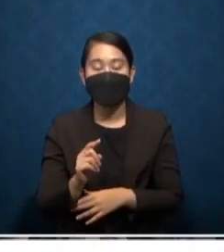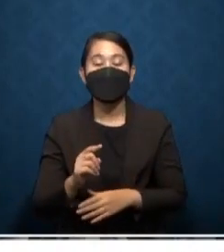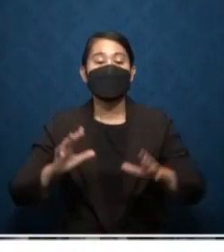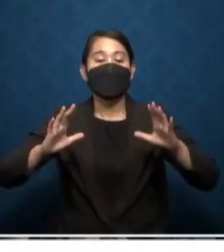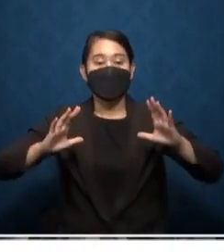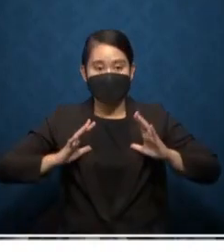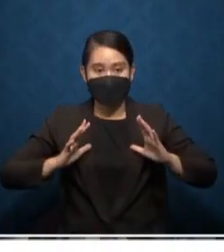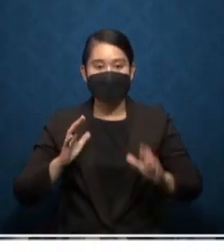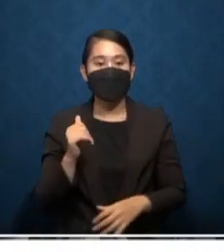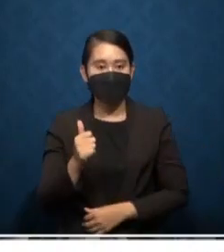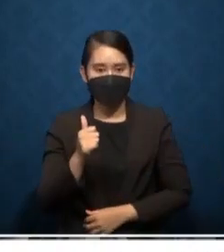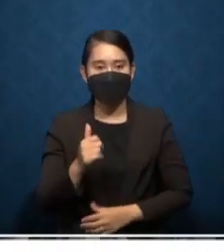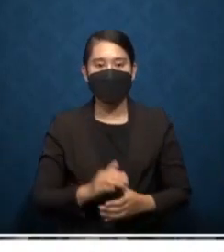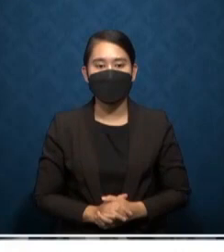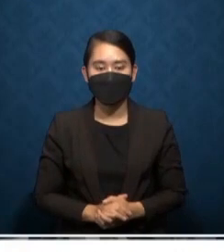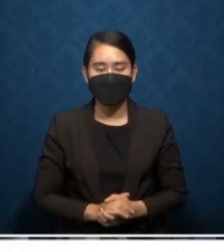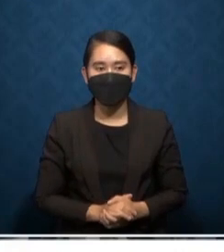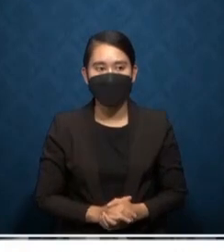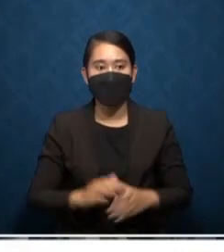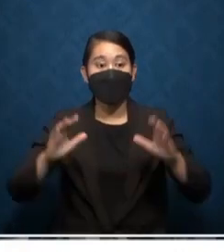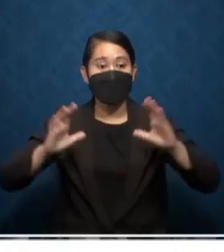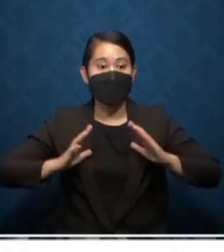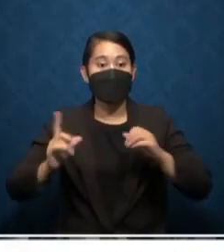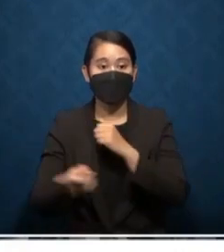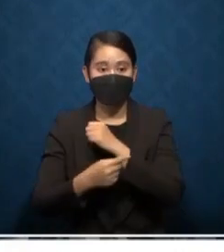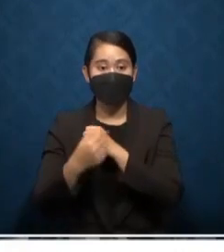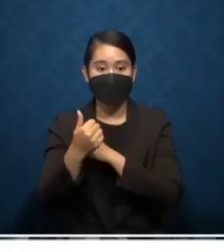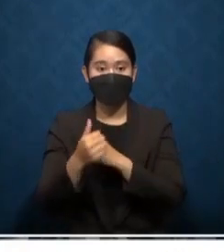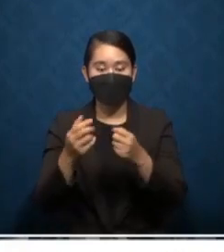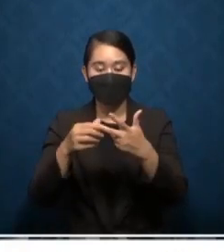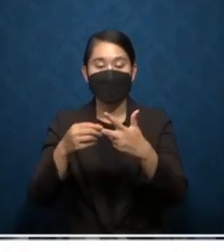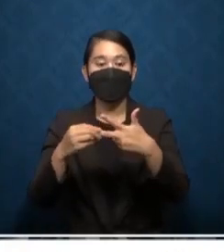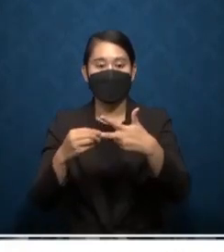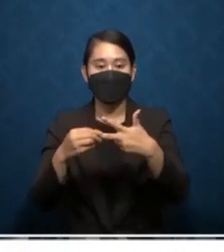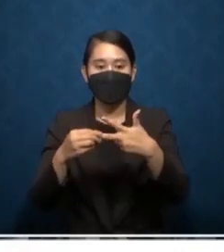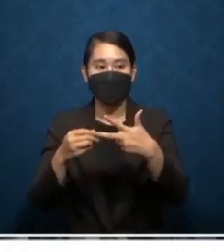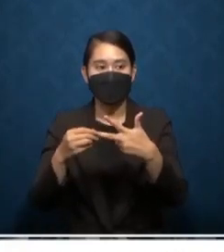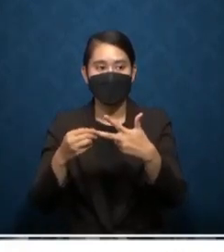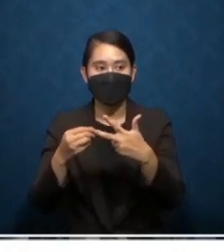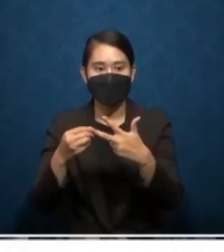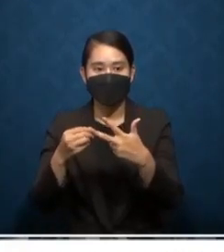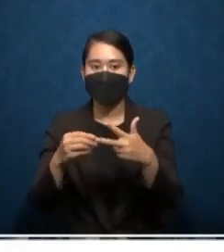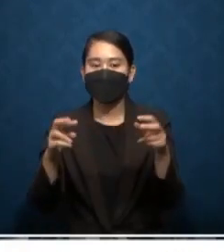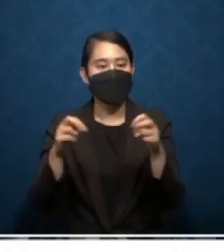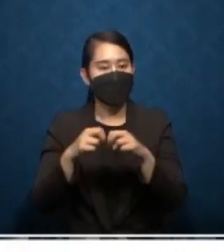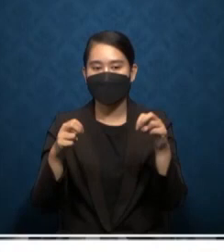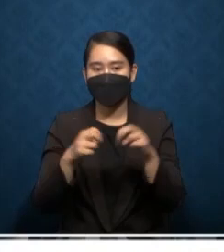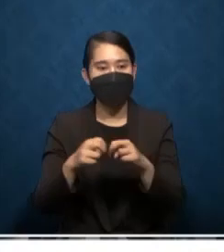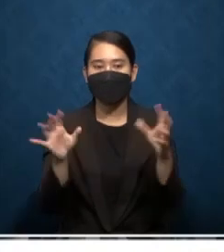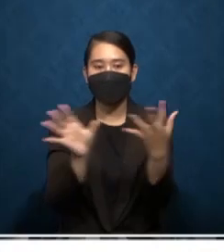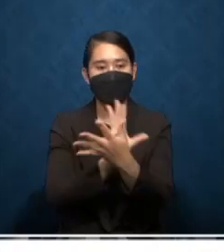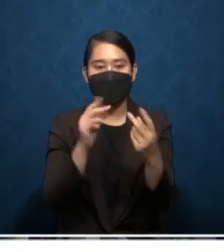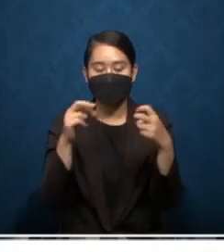้้เหปิเศษ หรือ ด้วยเหตุอื่นๆและกลมร่างสุดเป็กลุมที่เป็นปัญหาของสังคม